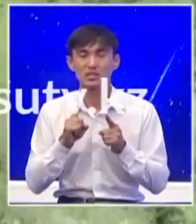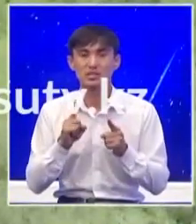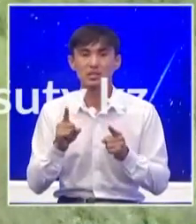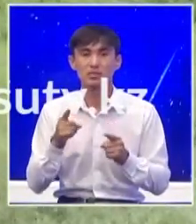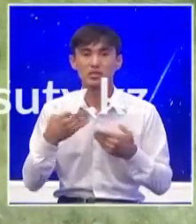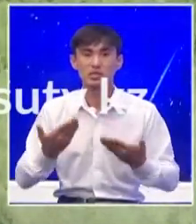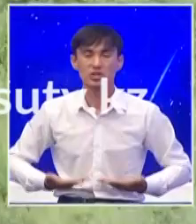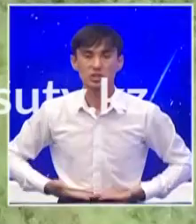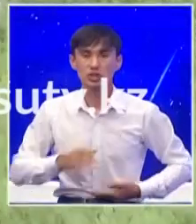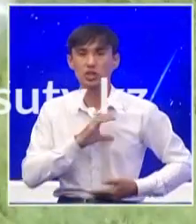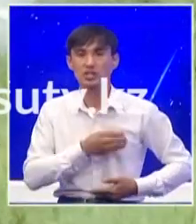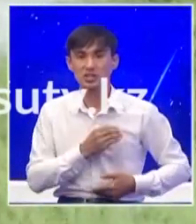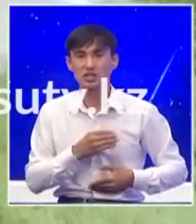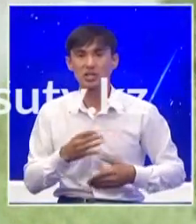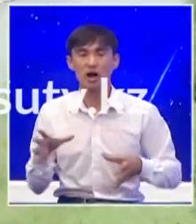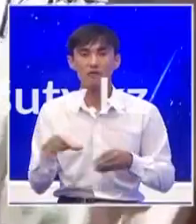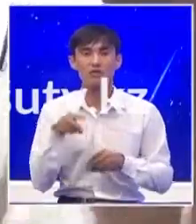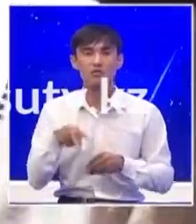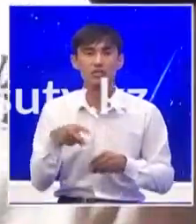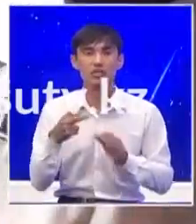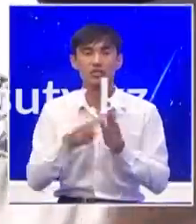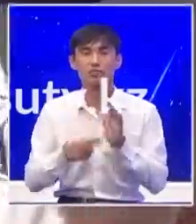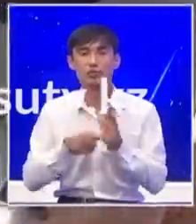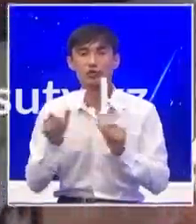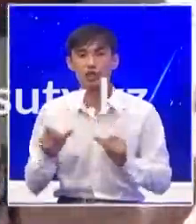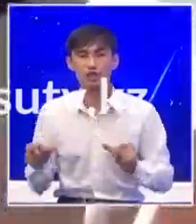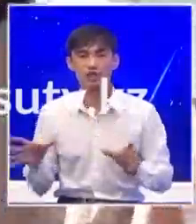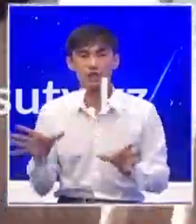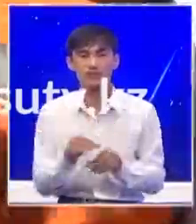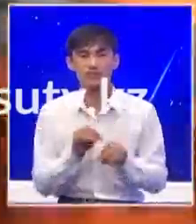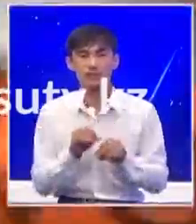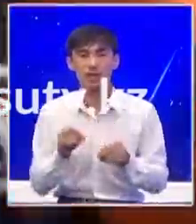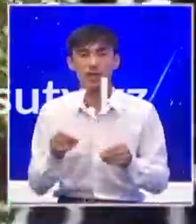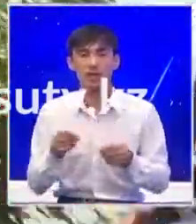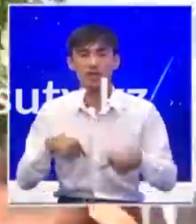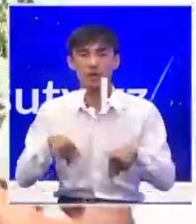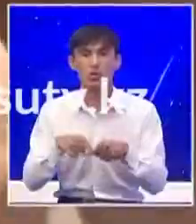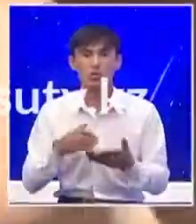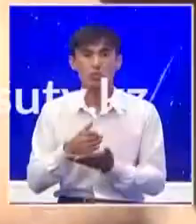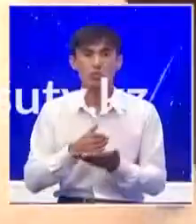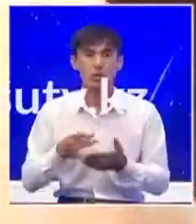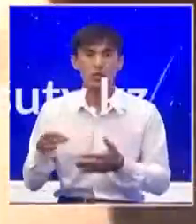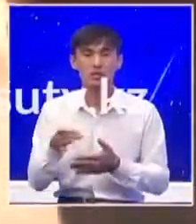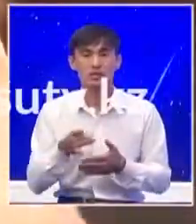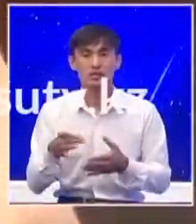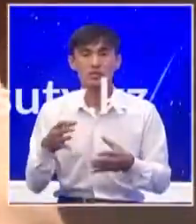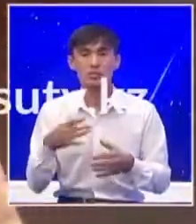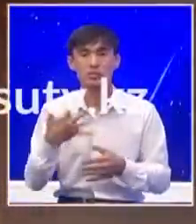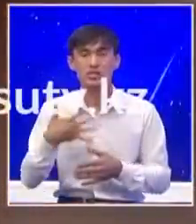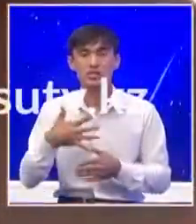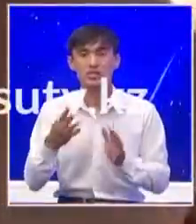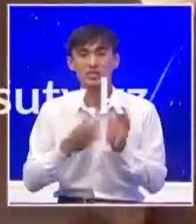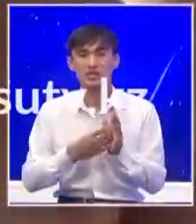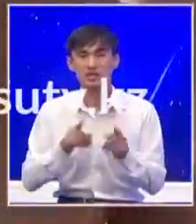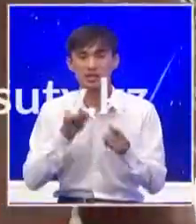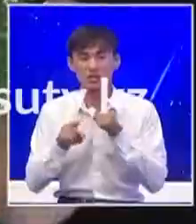частного сектора с охватом более 2700 человек. Совместно с районной полицией спасатели провели 59 рейдов. Не